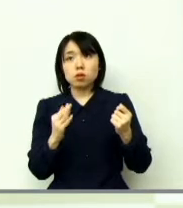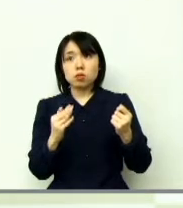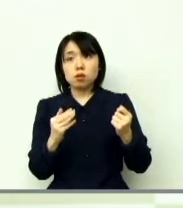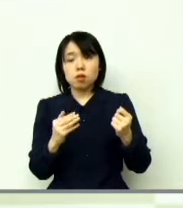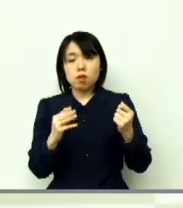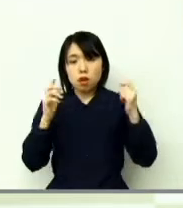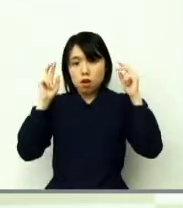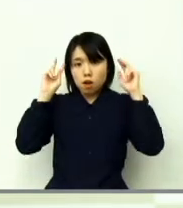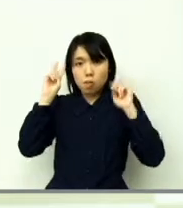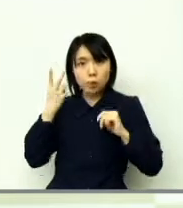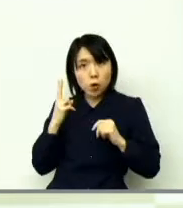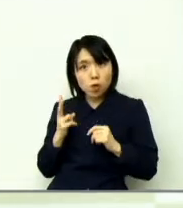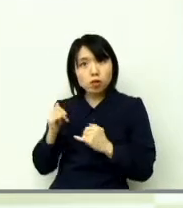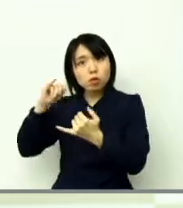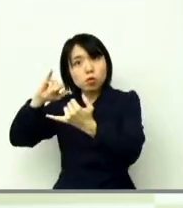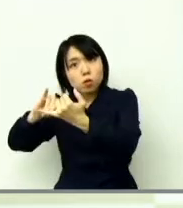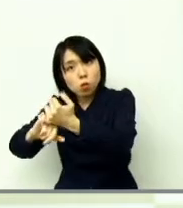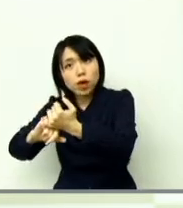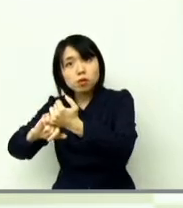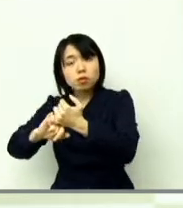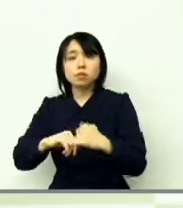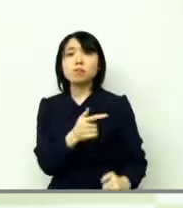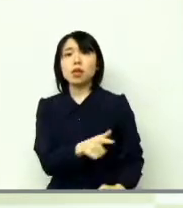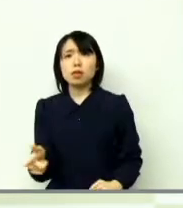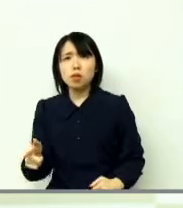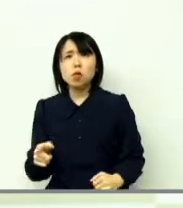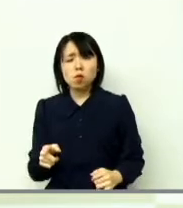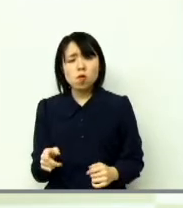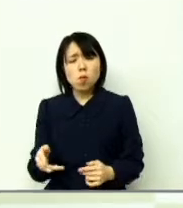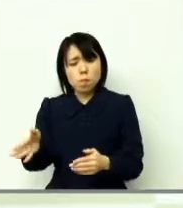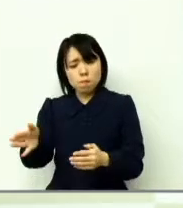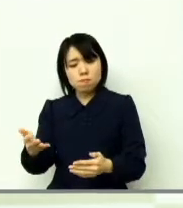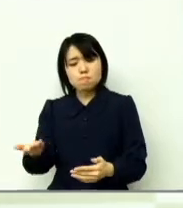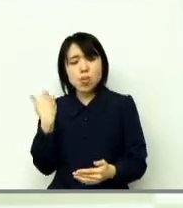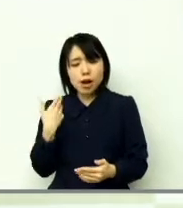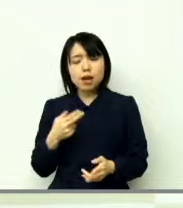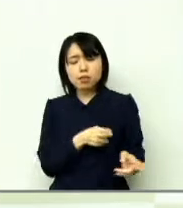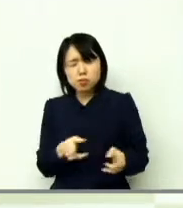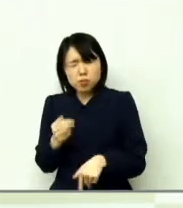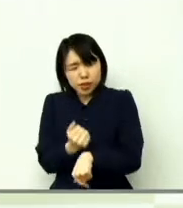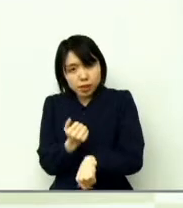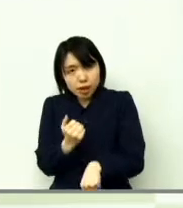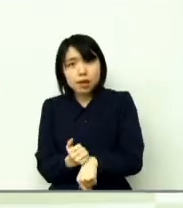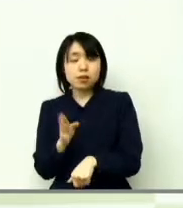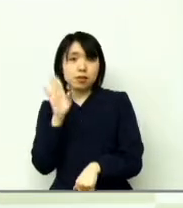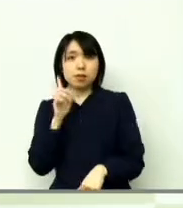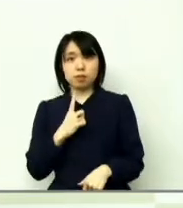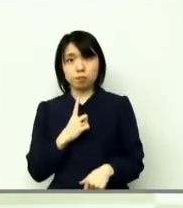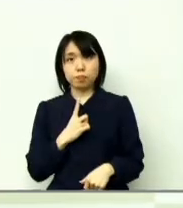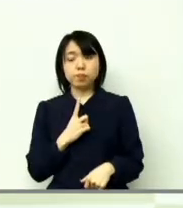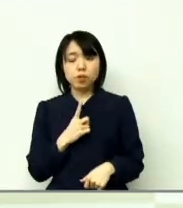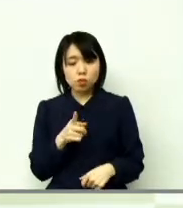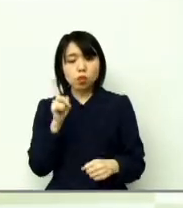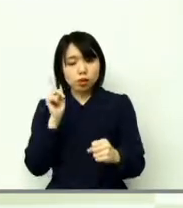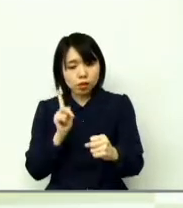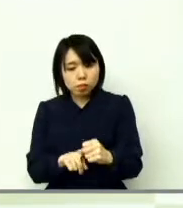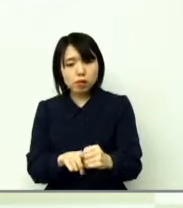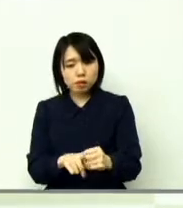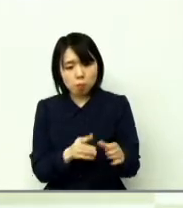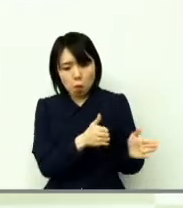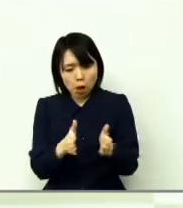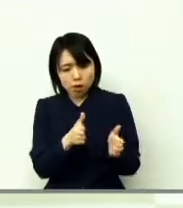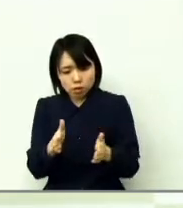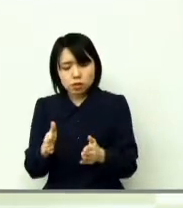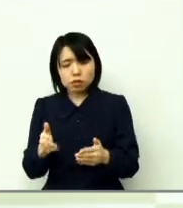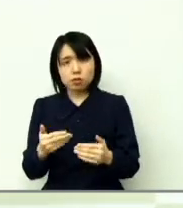病院等の予約をされるというようなお話も聞いていますので、そういった方々への十分な配慮ということも必要であ